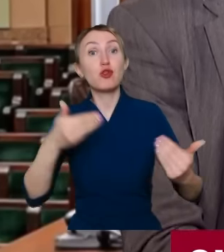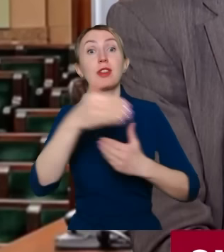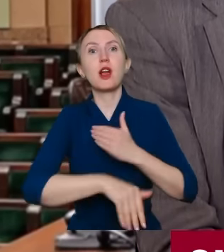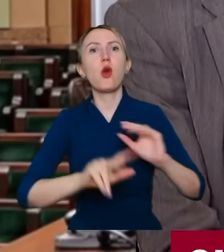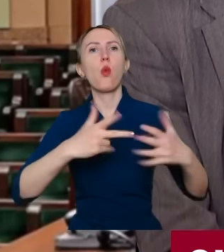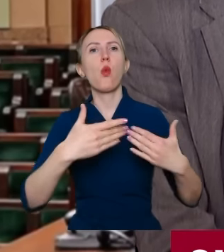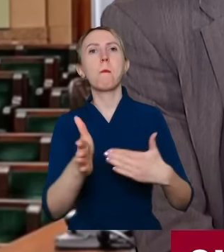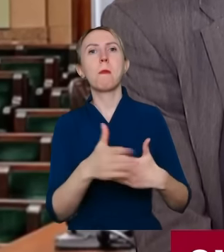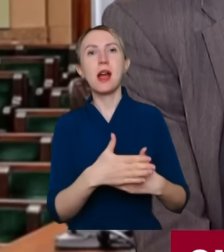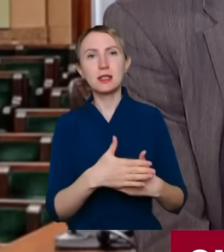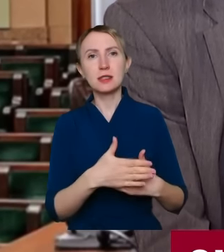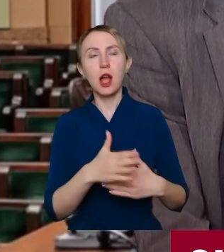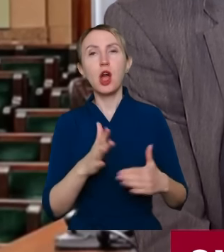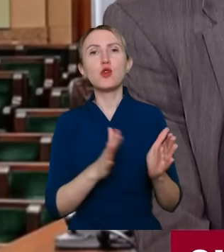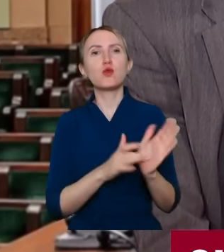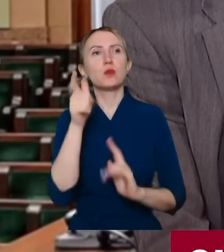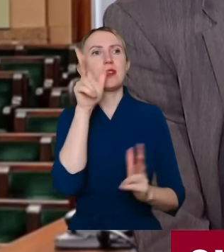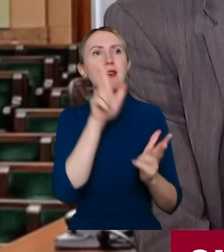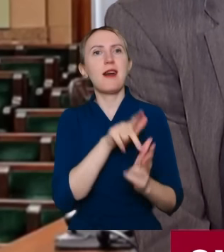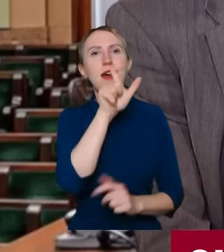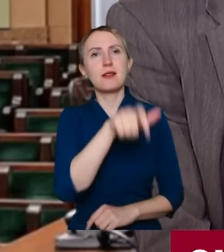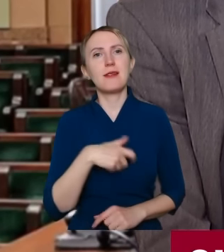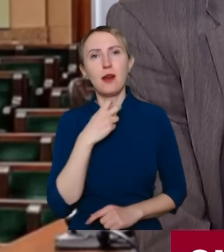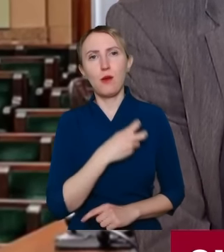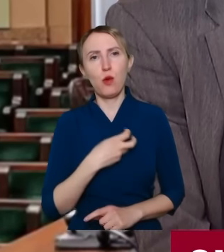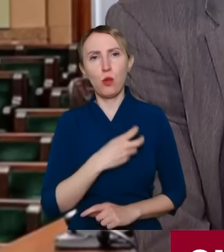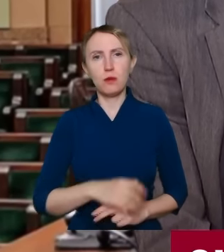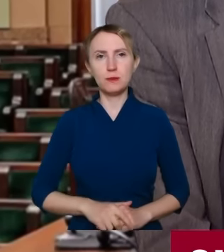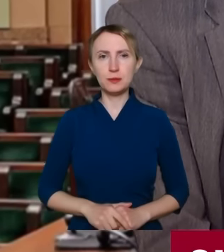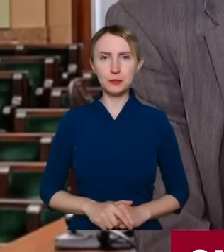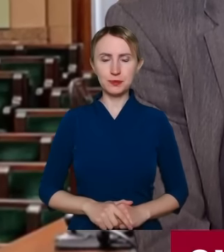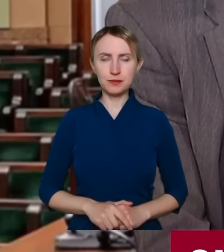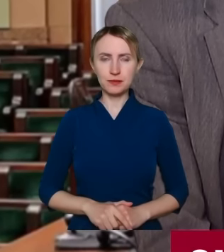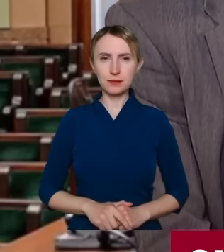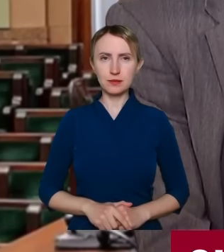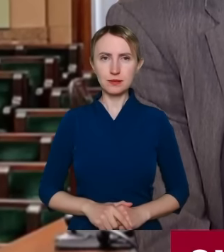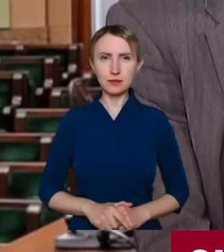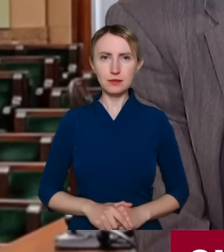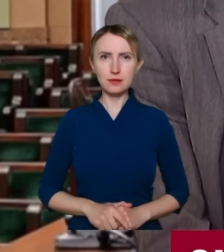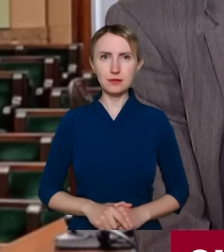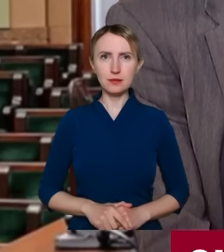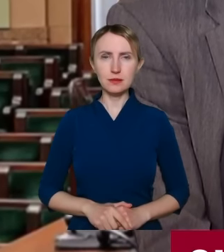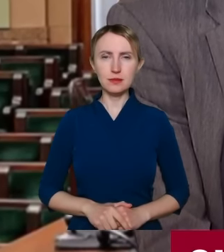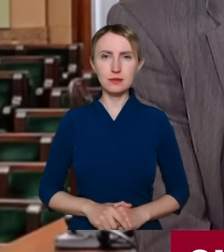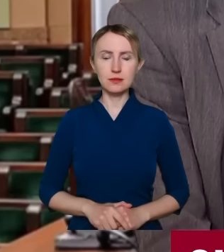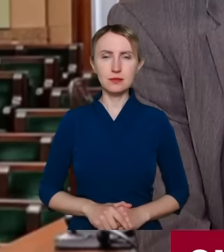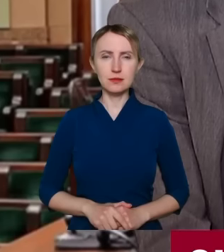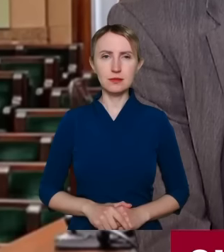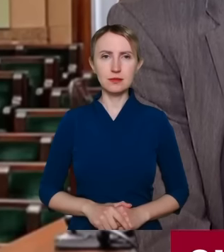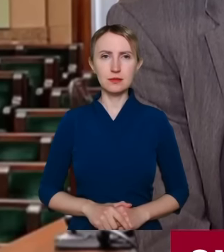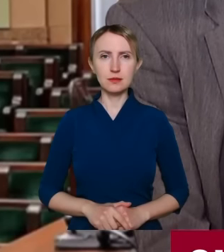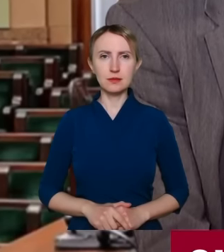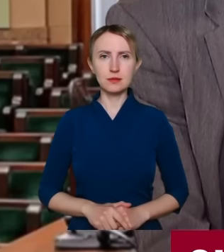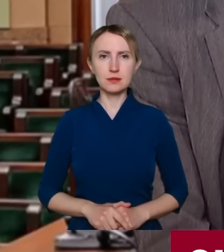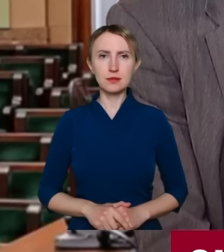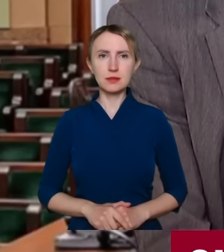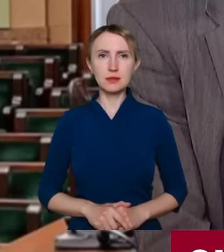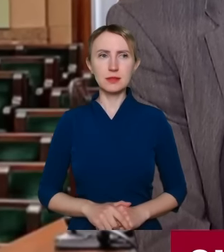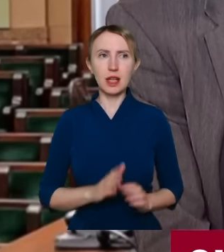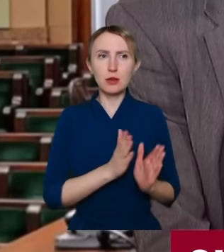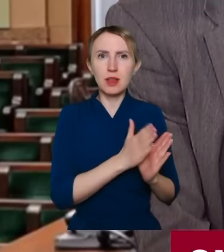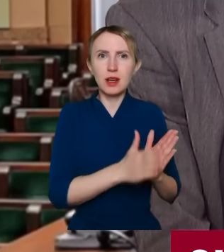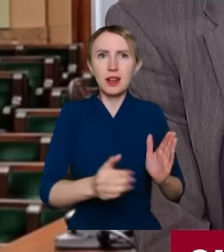marca Tusk też wymierza polityczny cios w marszałka sejmu jak t kanadę